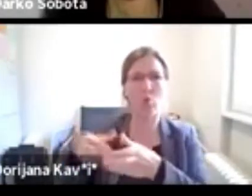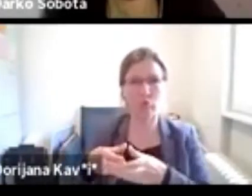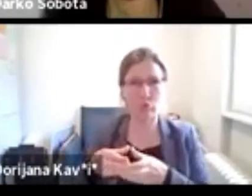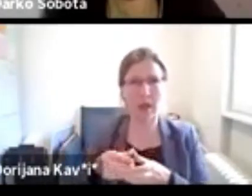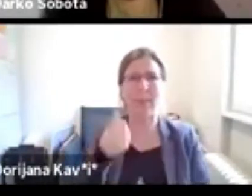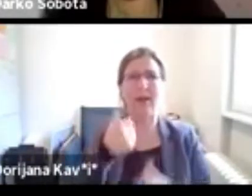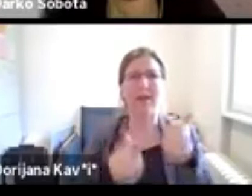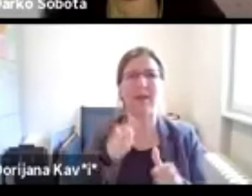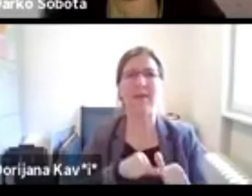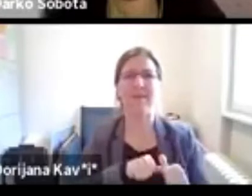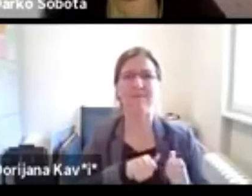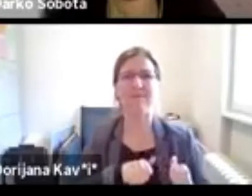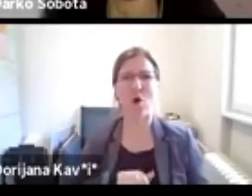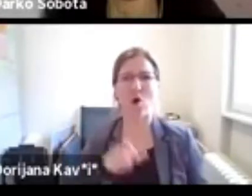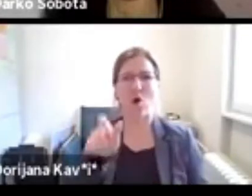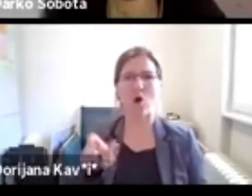javili samom uredu.